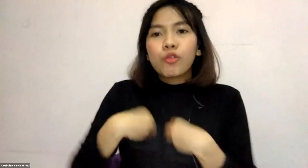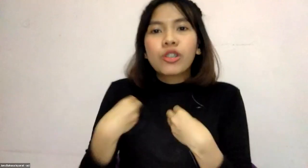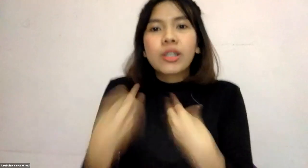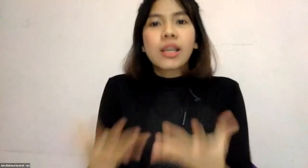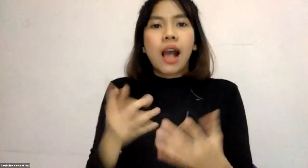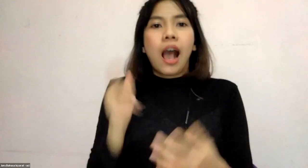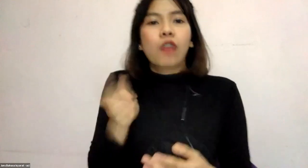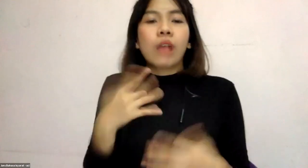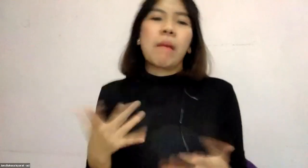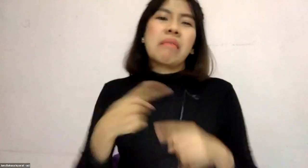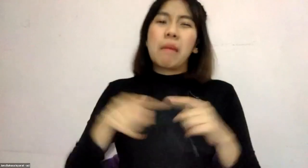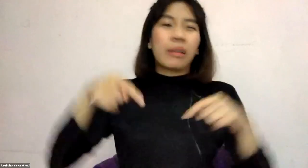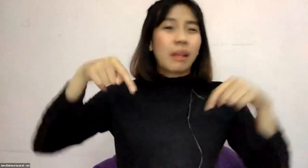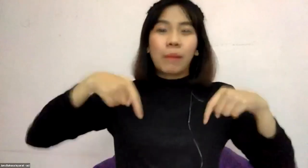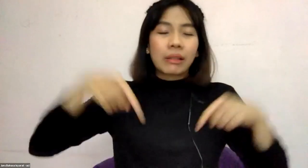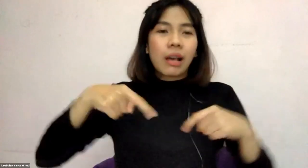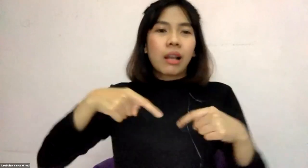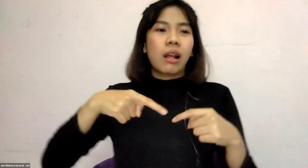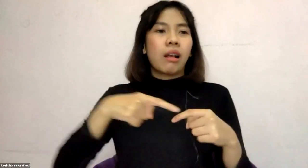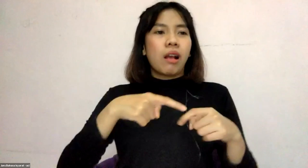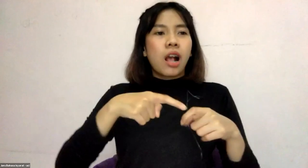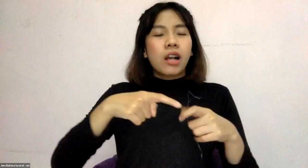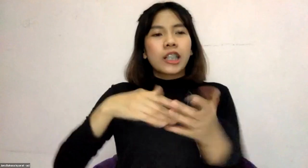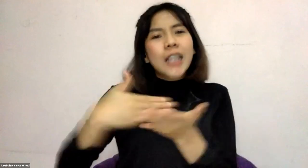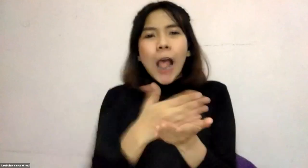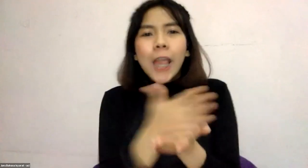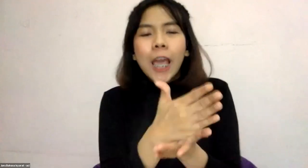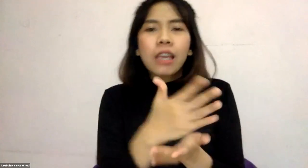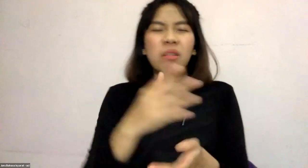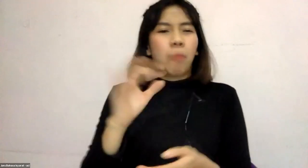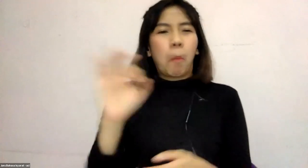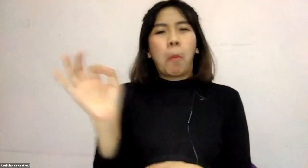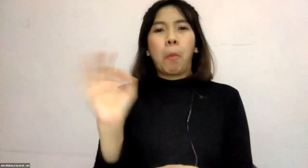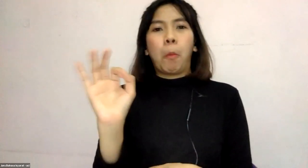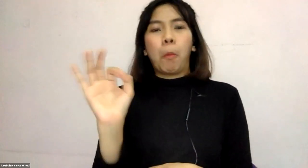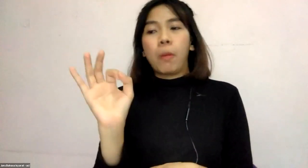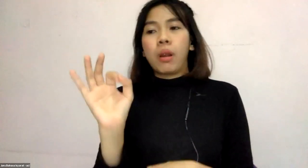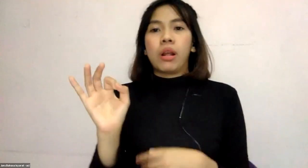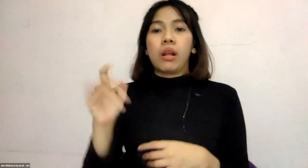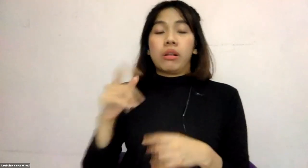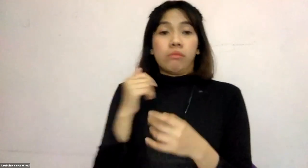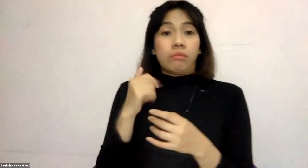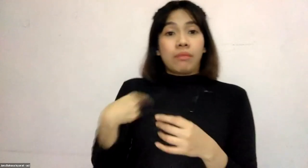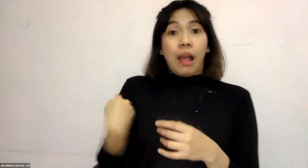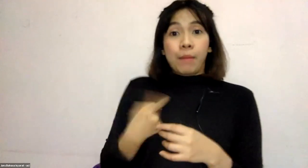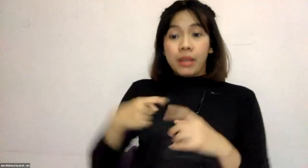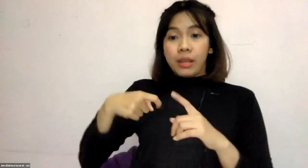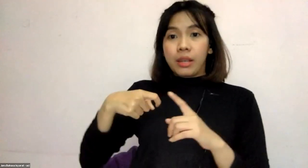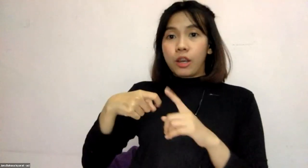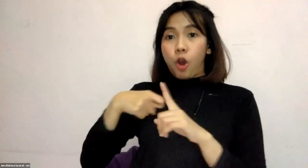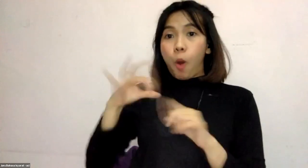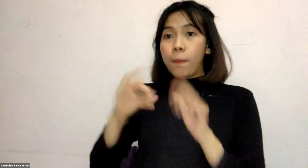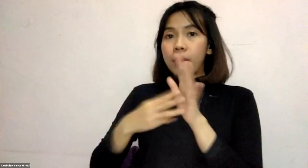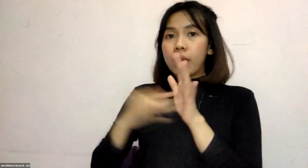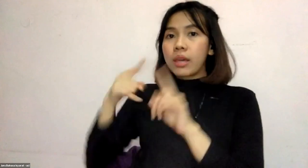turut yang seperti itu belum ada kami sampaikan itu the dewan dan membuka